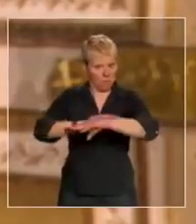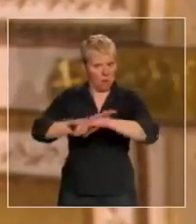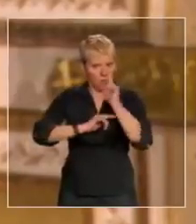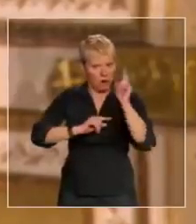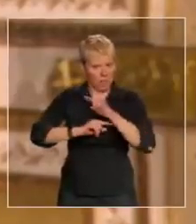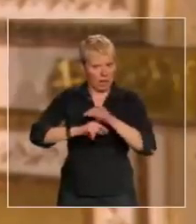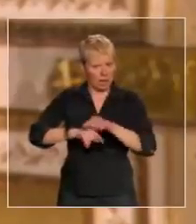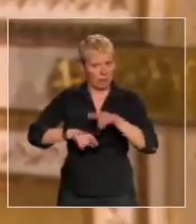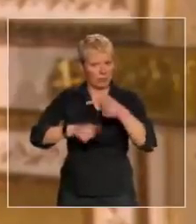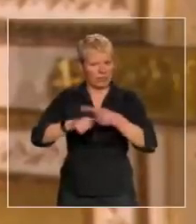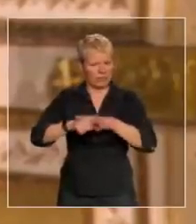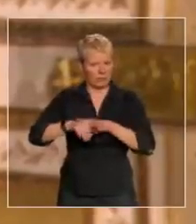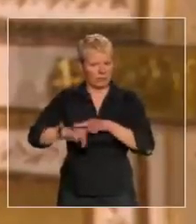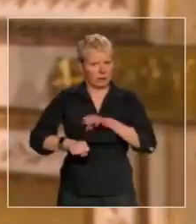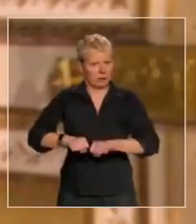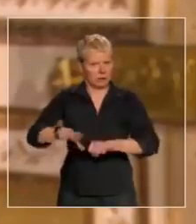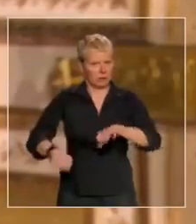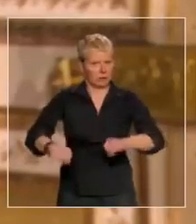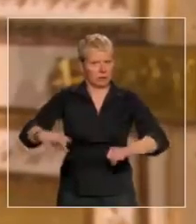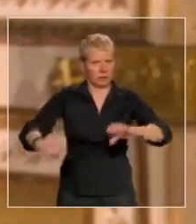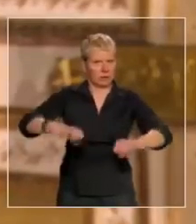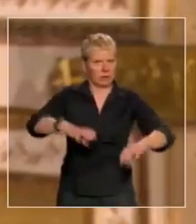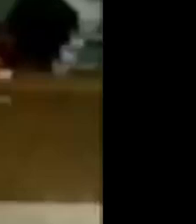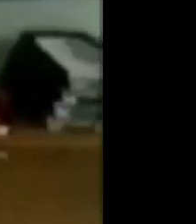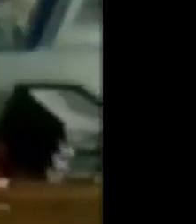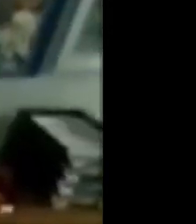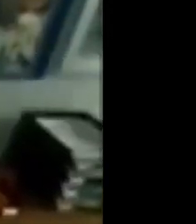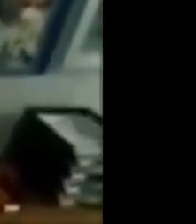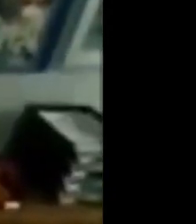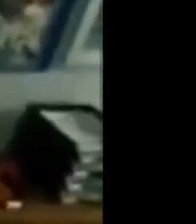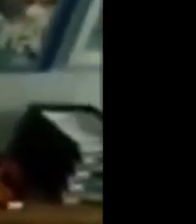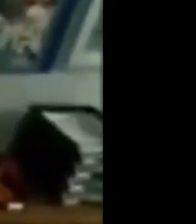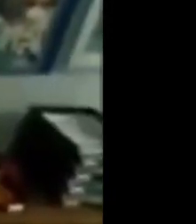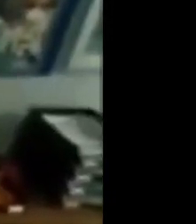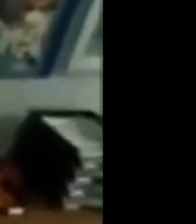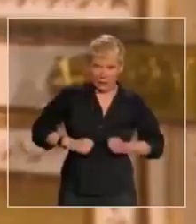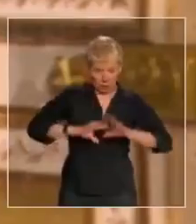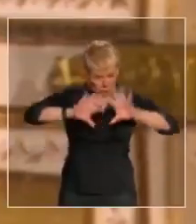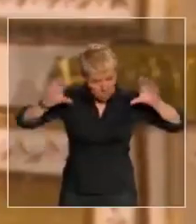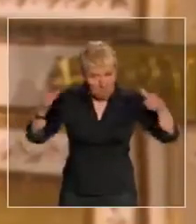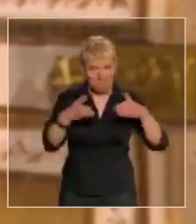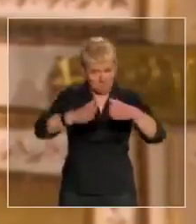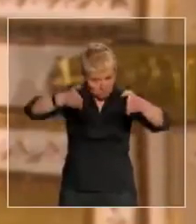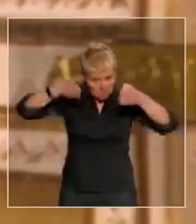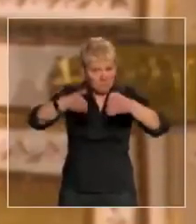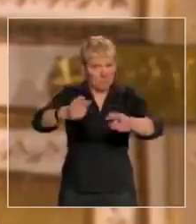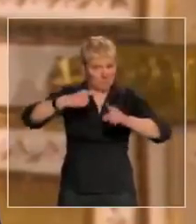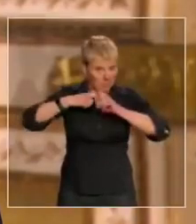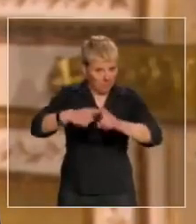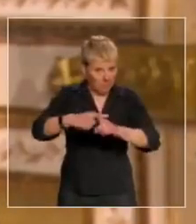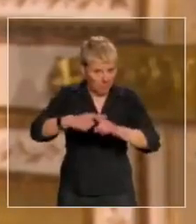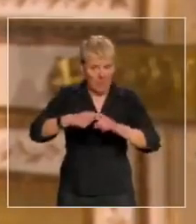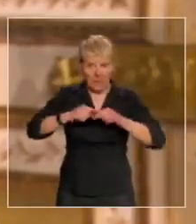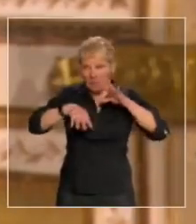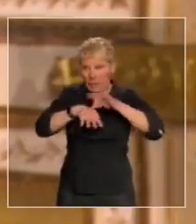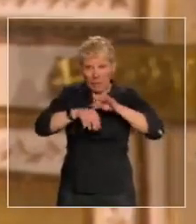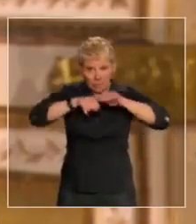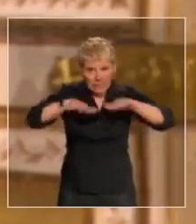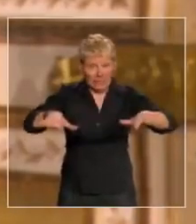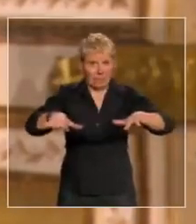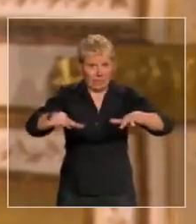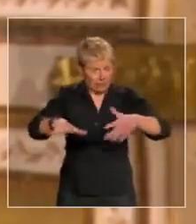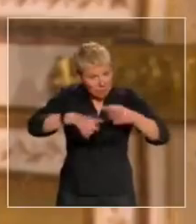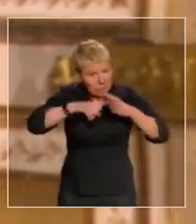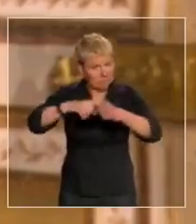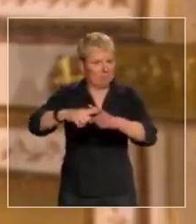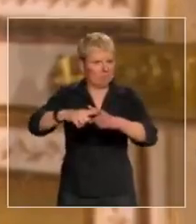cela requiert notre mobilisation générale. Alerte générale! Vers le combat contre l'épidémie. De